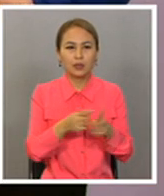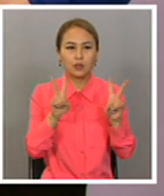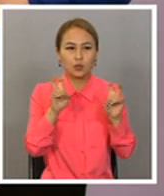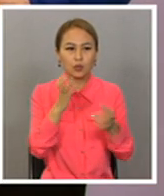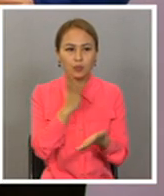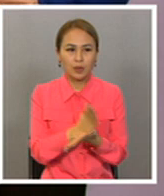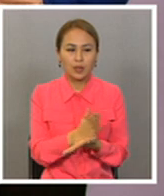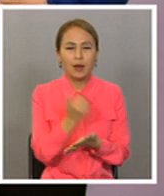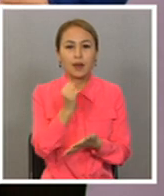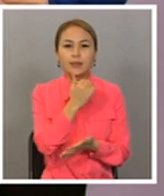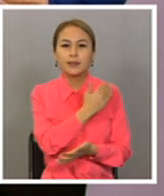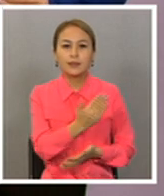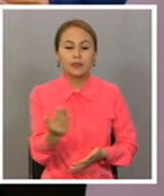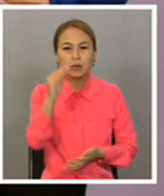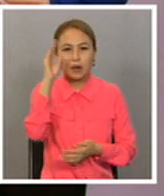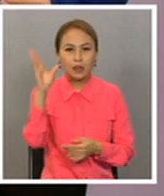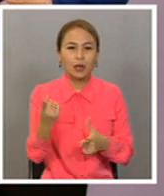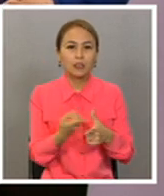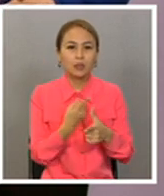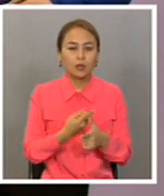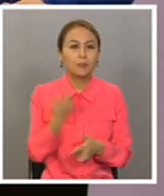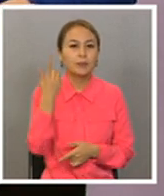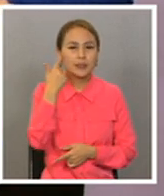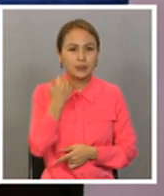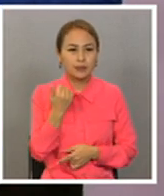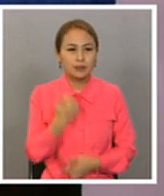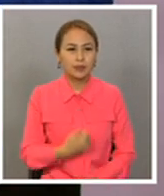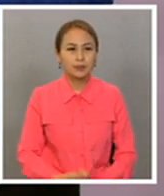Ал сендер ай атауларын білесіңдер ме?